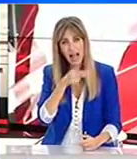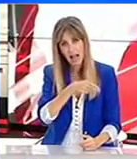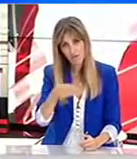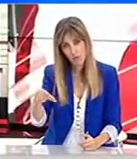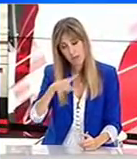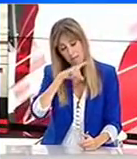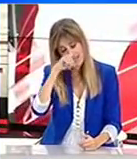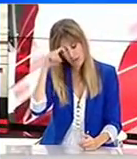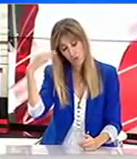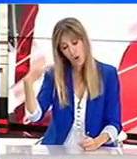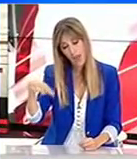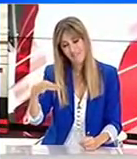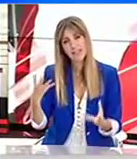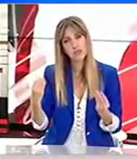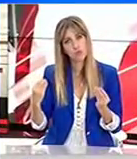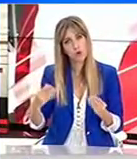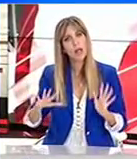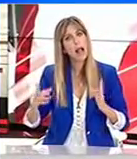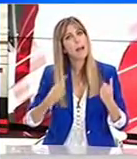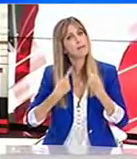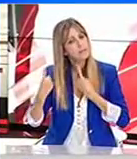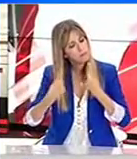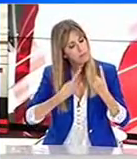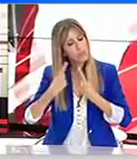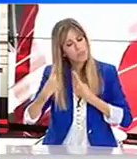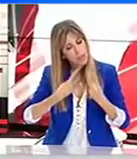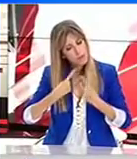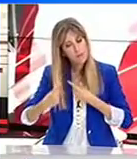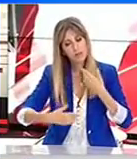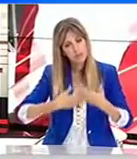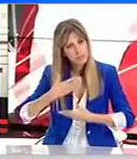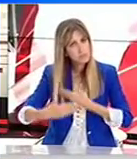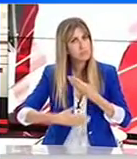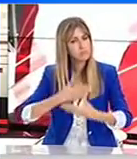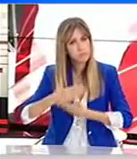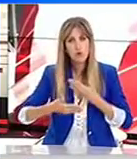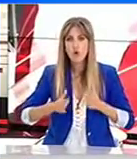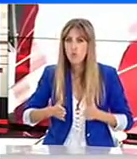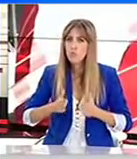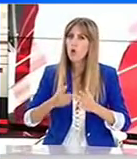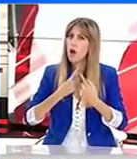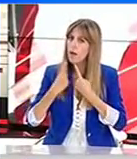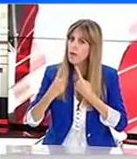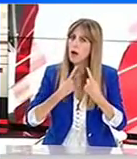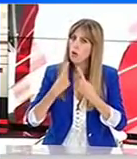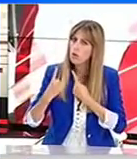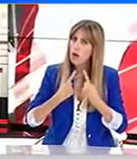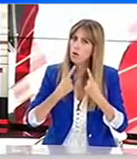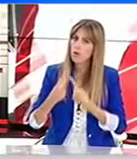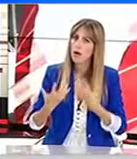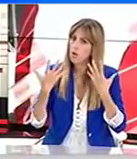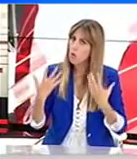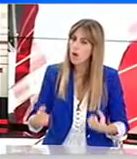διαπραγματεύσεων. Είναι σαφές ότι προκειμένου η Ελλάδα να στηρίξει το άνοιγμα κεφαλαίων